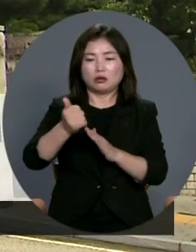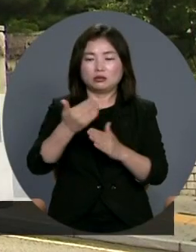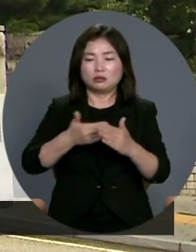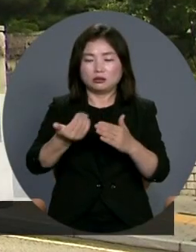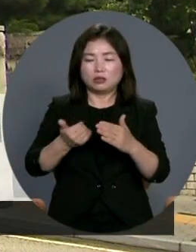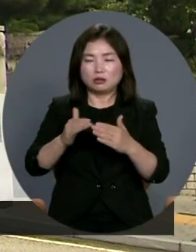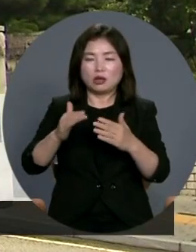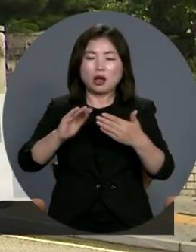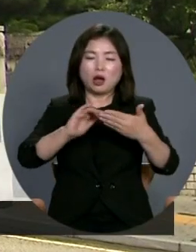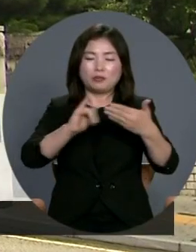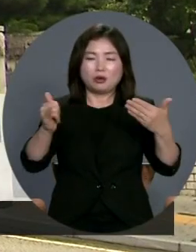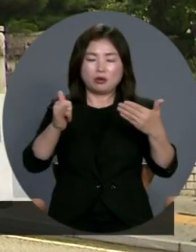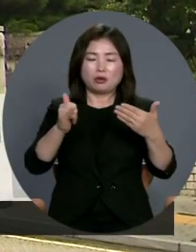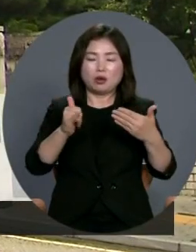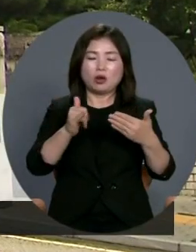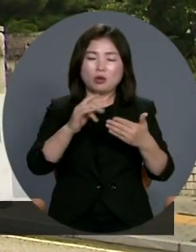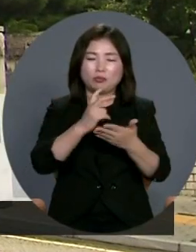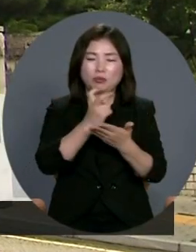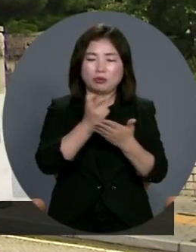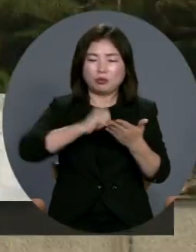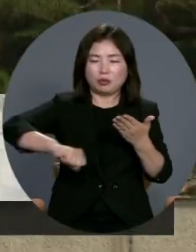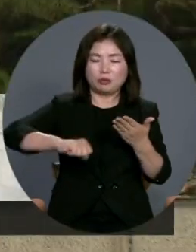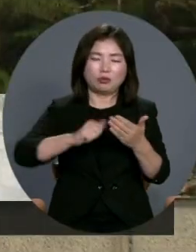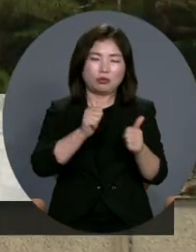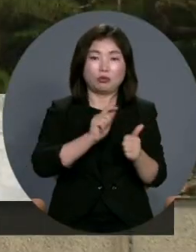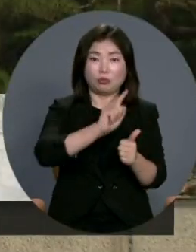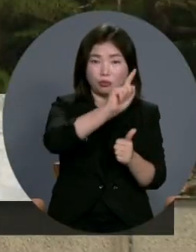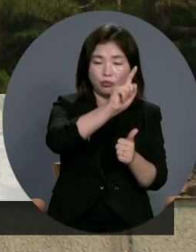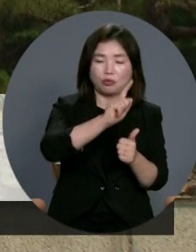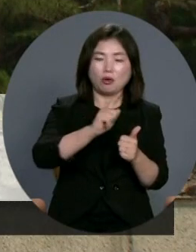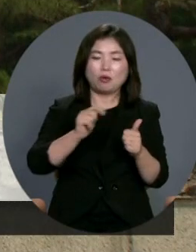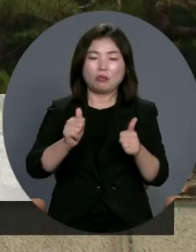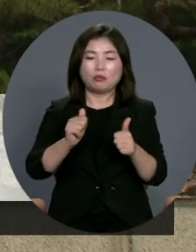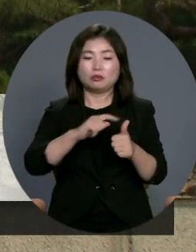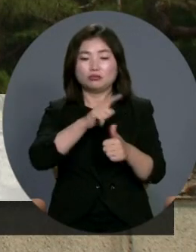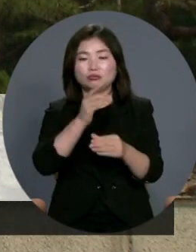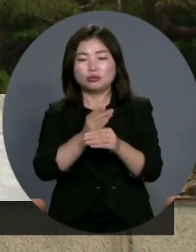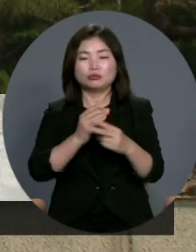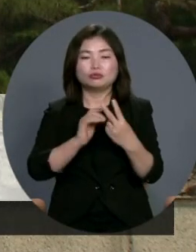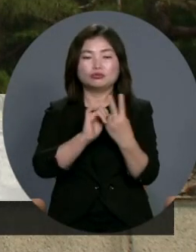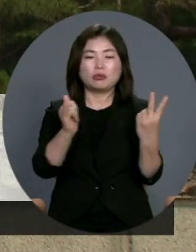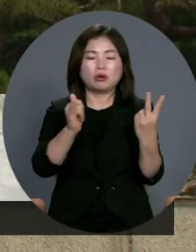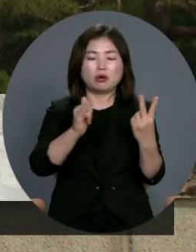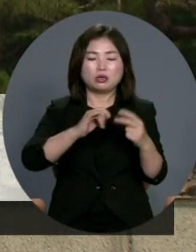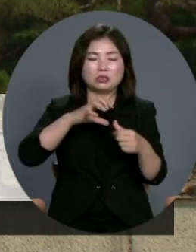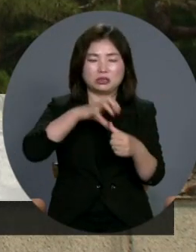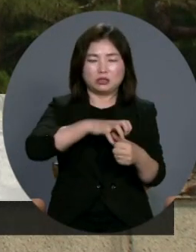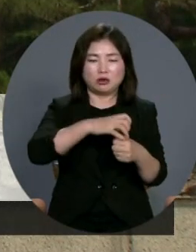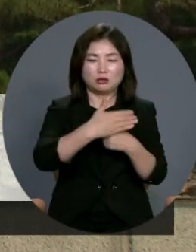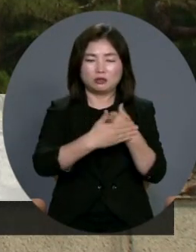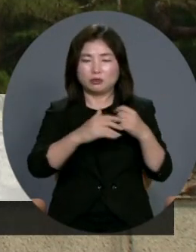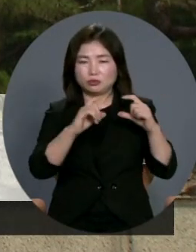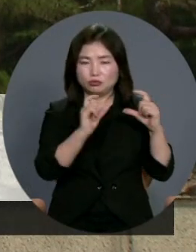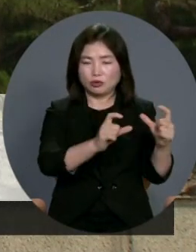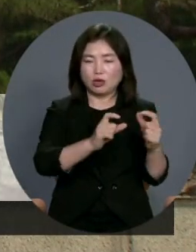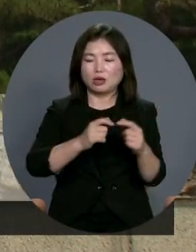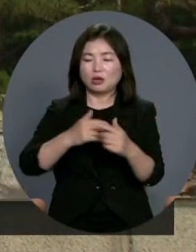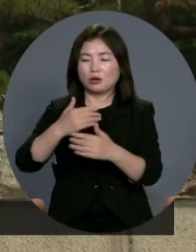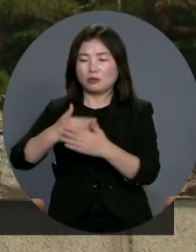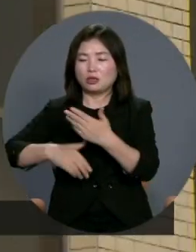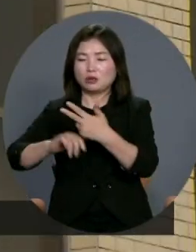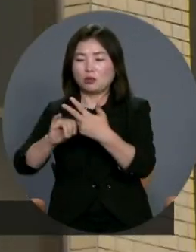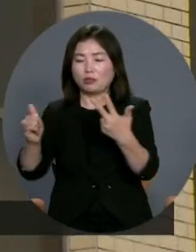공무원 9명을 공직선거법 위반 혐의로 기소했고 법원은 이들 가운데 두 명에게 징역형의 집행 유예를